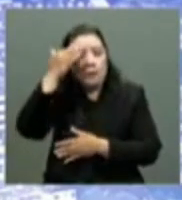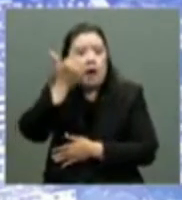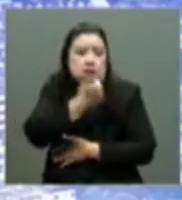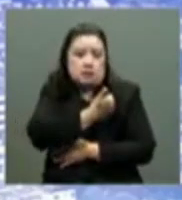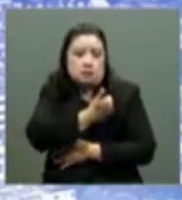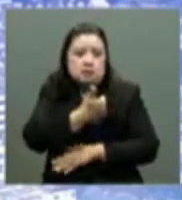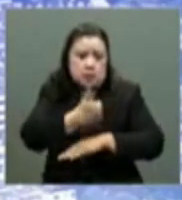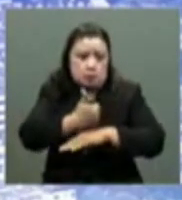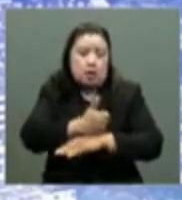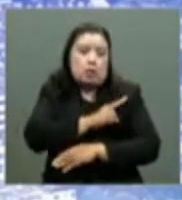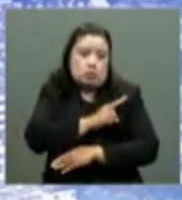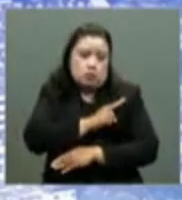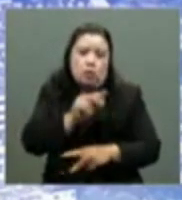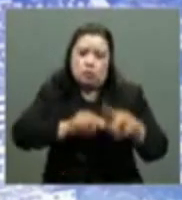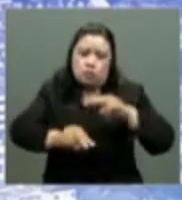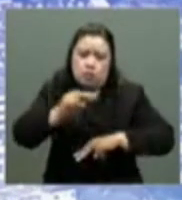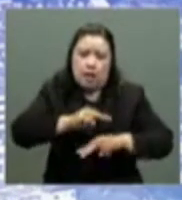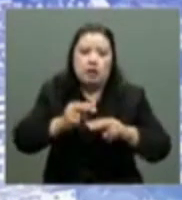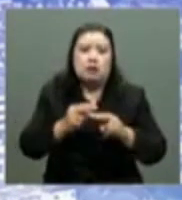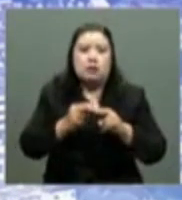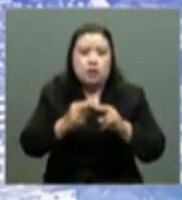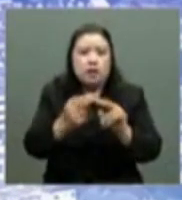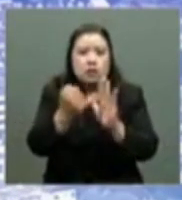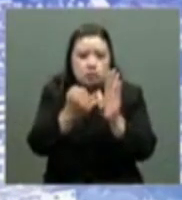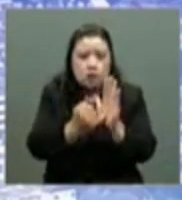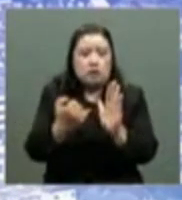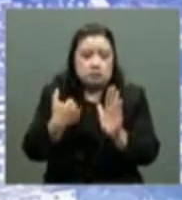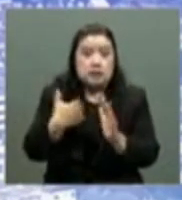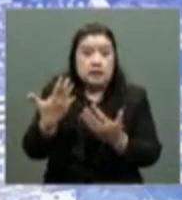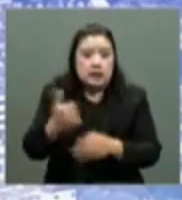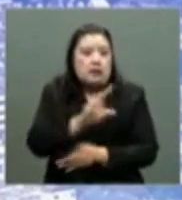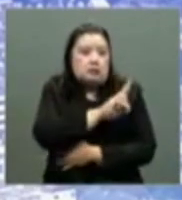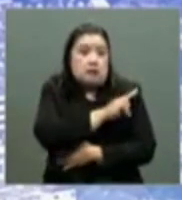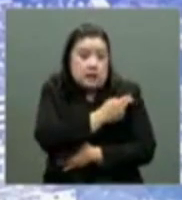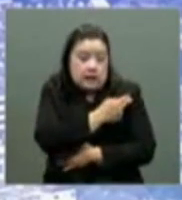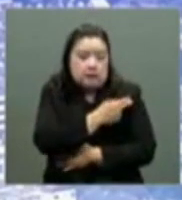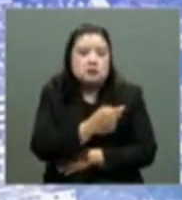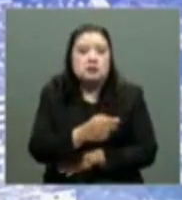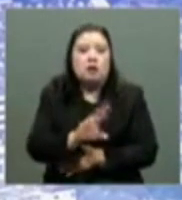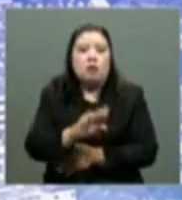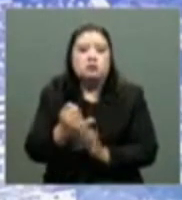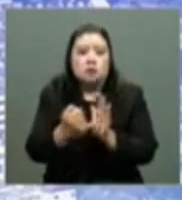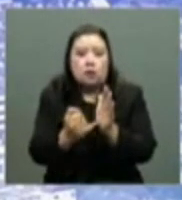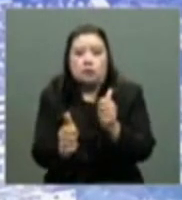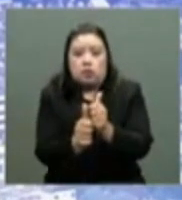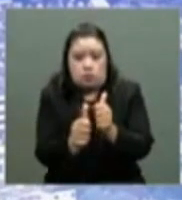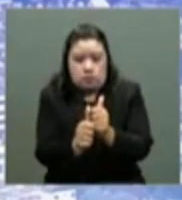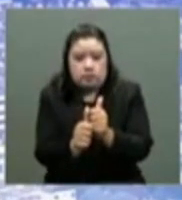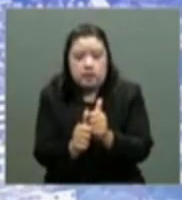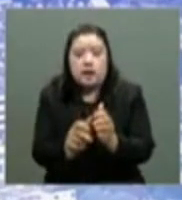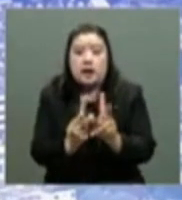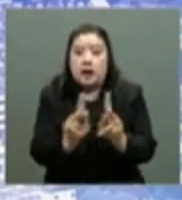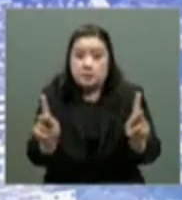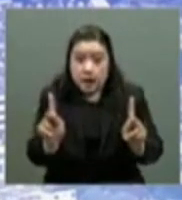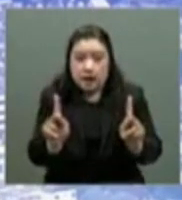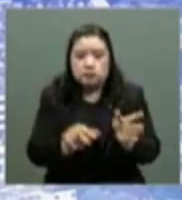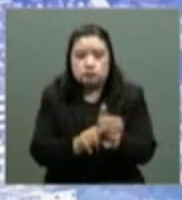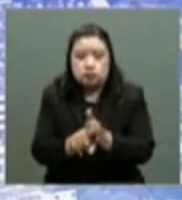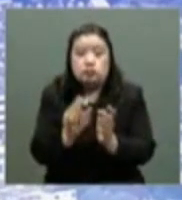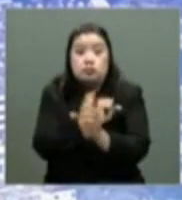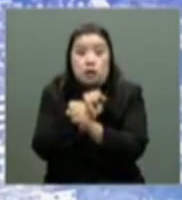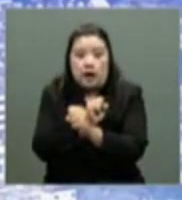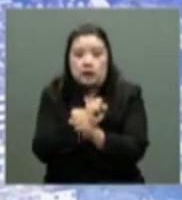การปกครองอยู่ในจังหวัดด้วยนะครับซึ่งก็จะมีนายแพทย์สาธารณสุขจังหวัดเป็นเลขาคณะกรรมการโรคติดต่อนะครับของจังหวัดนั้น